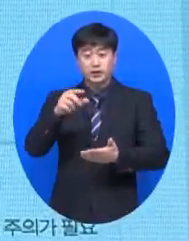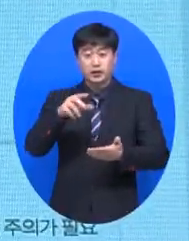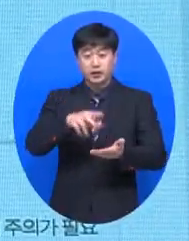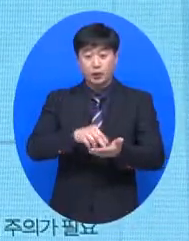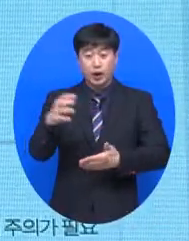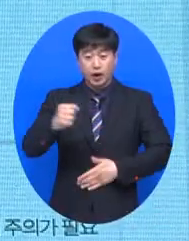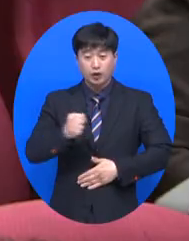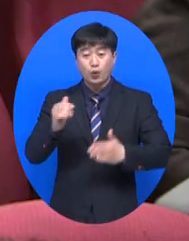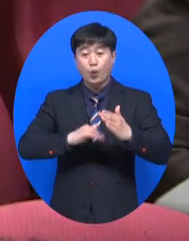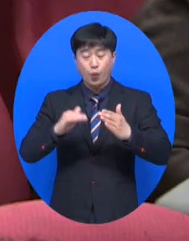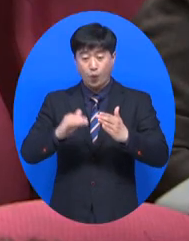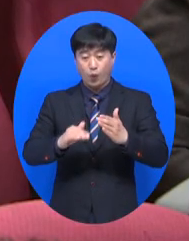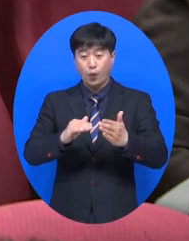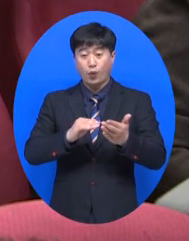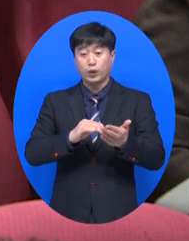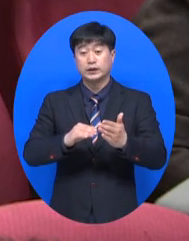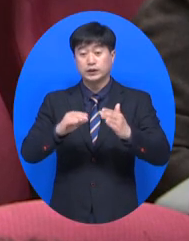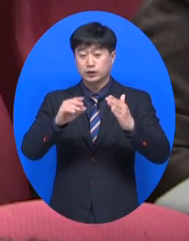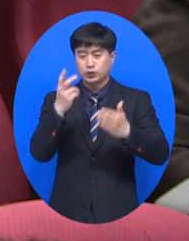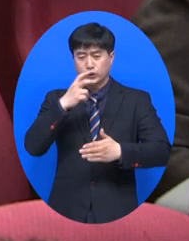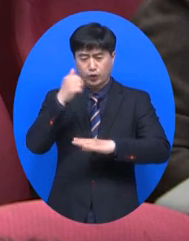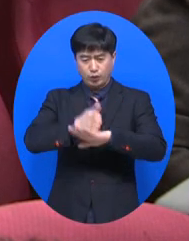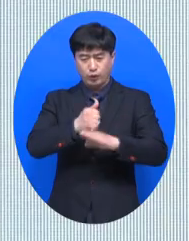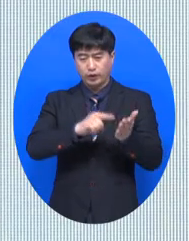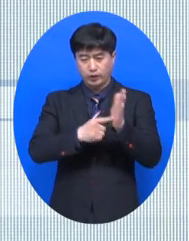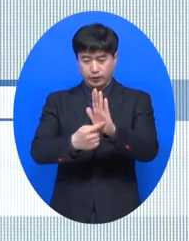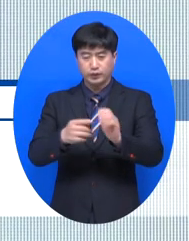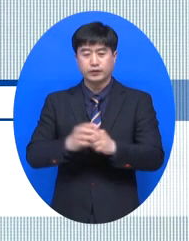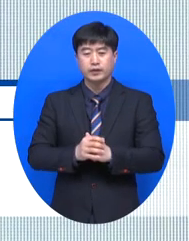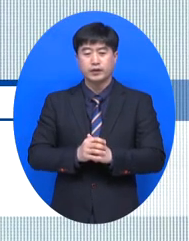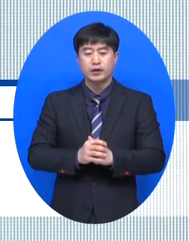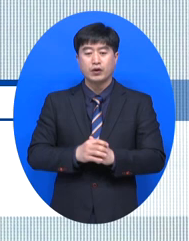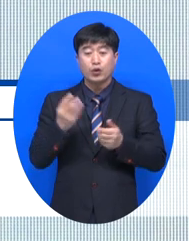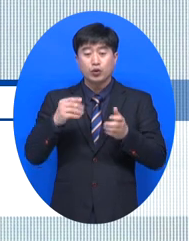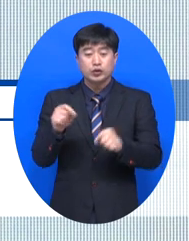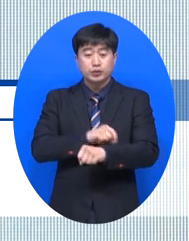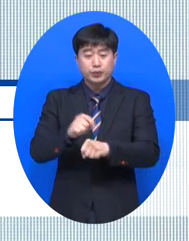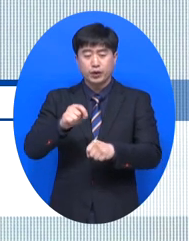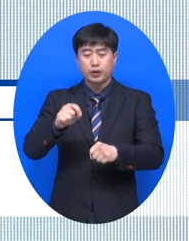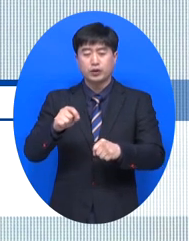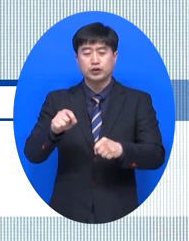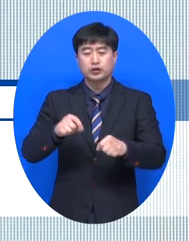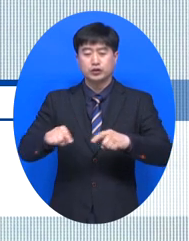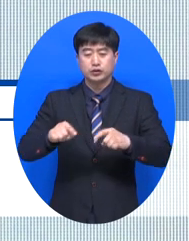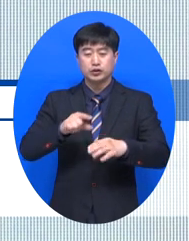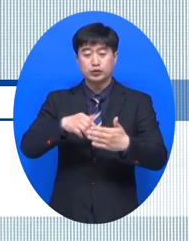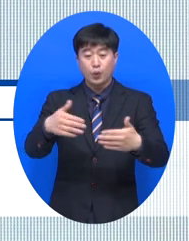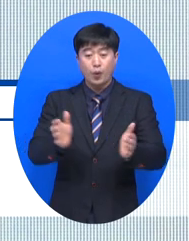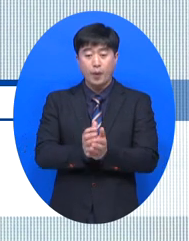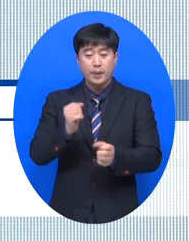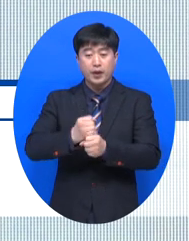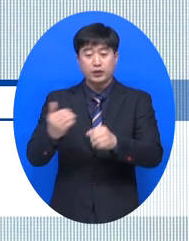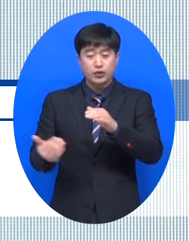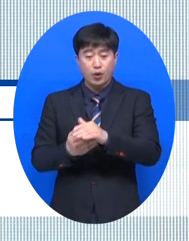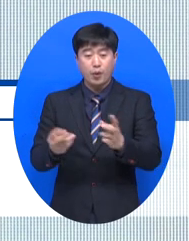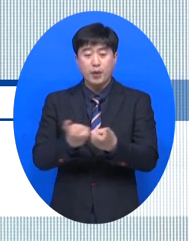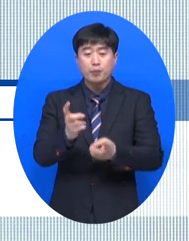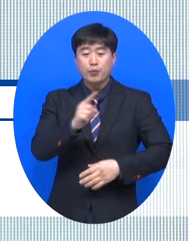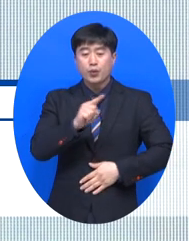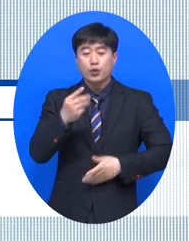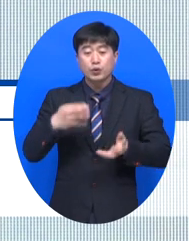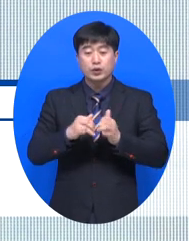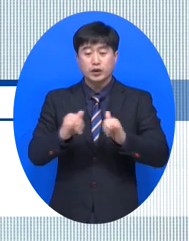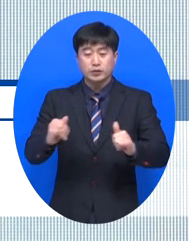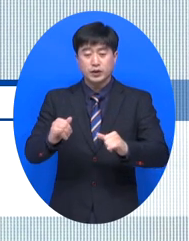공론조사 결과를 도민과 공유했습니다. 경기 북부 특별자치도를 만들 최선의 방법은 경기 북부